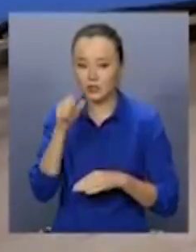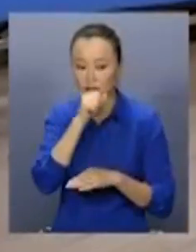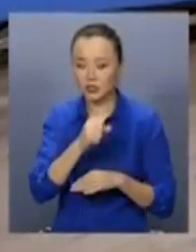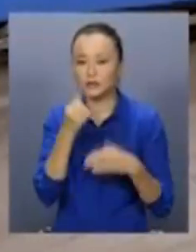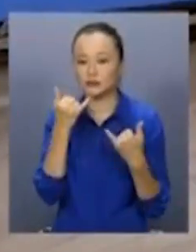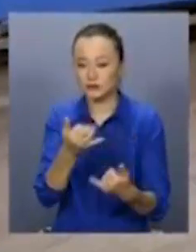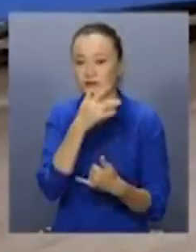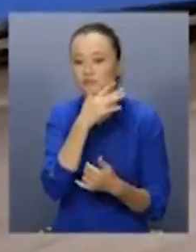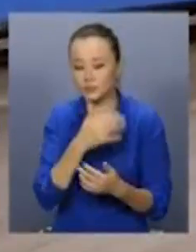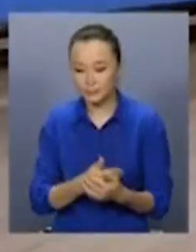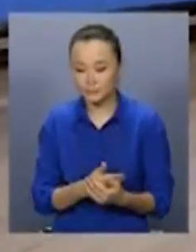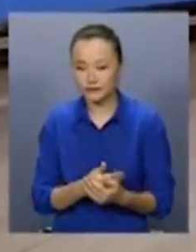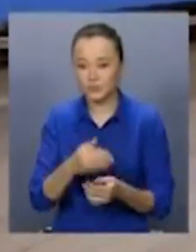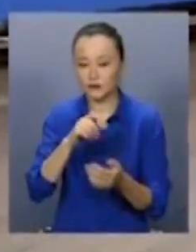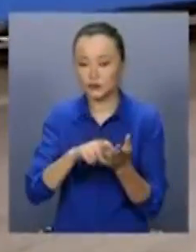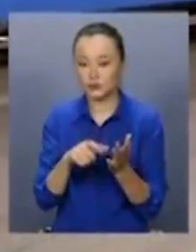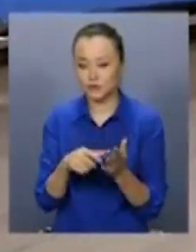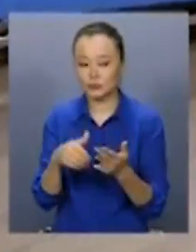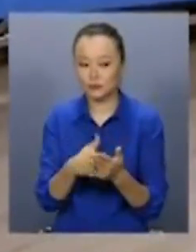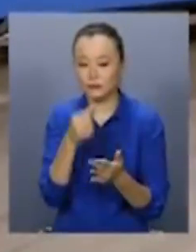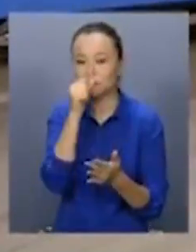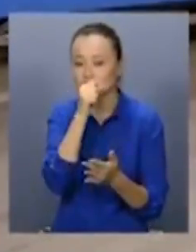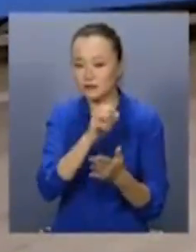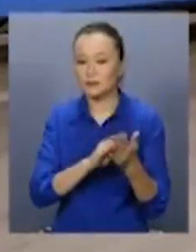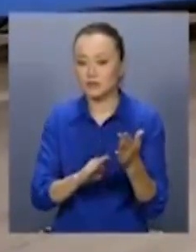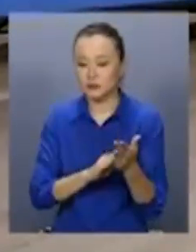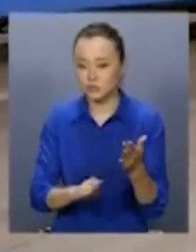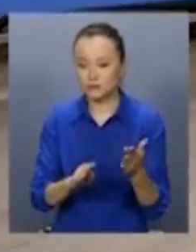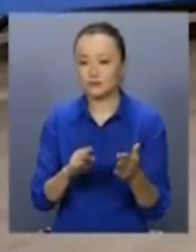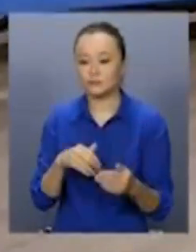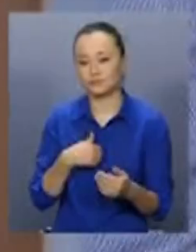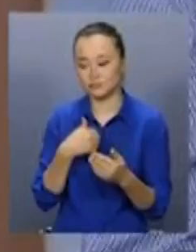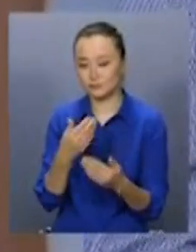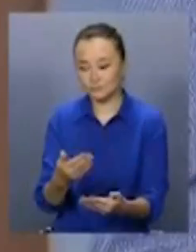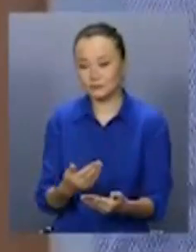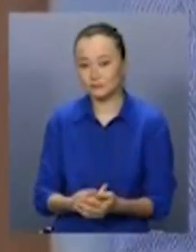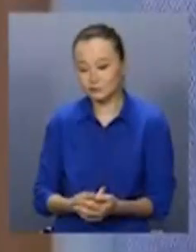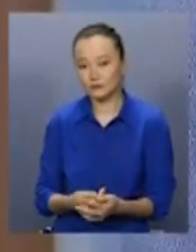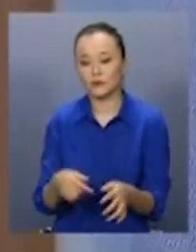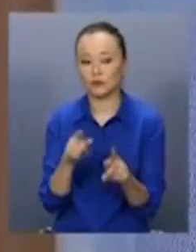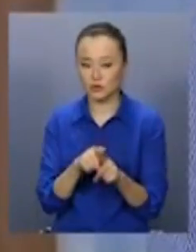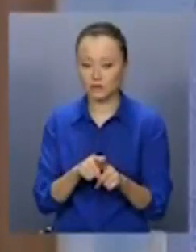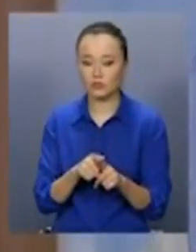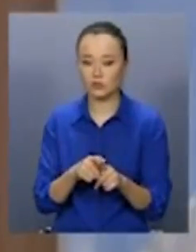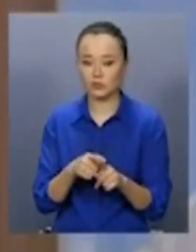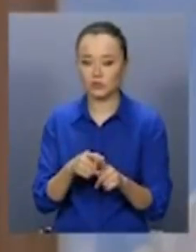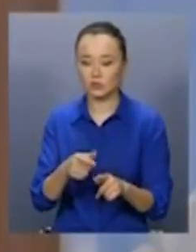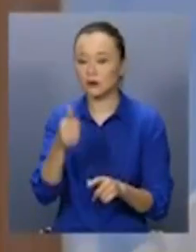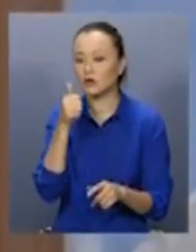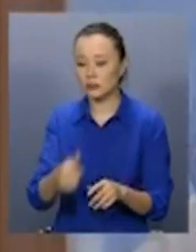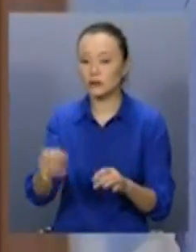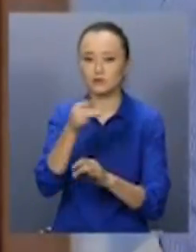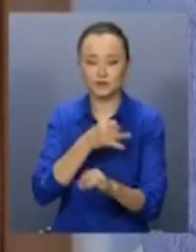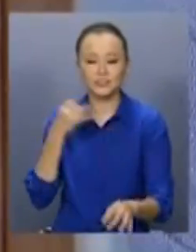қазіргі уақытта студияда жаңа әндер жазу үстіндемін. Тілектеспіз. Осындай салиқалы